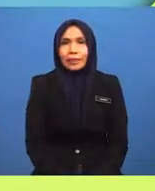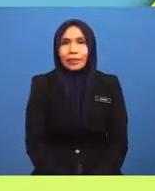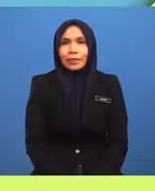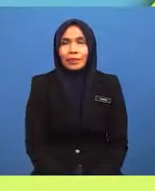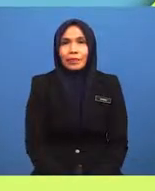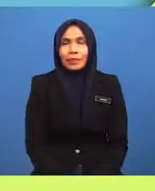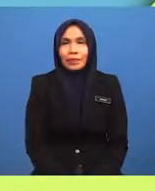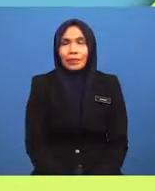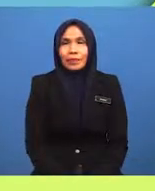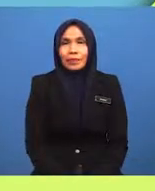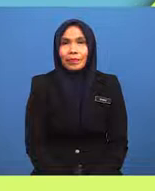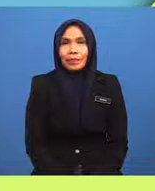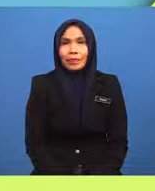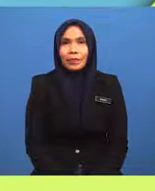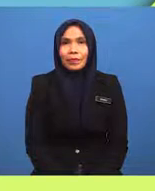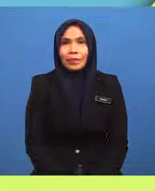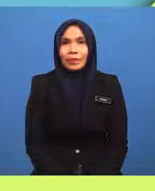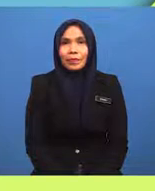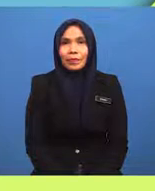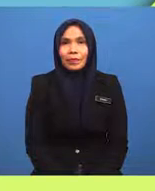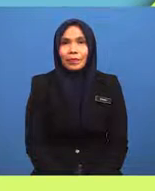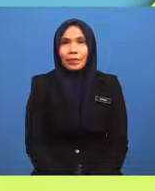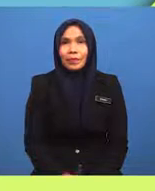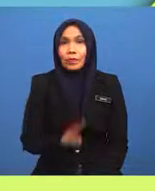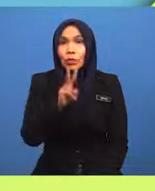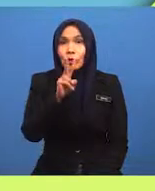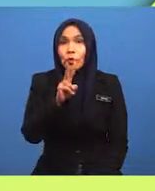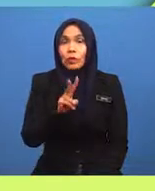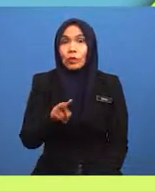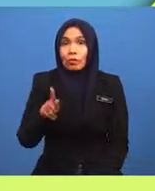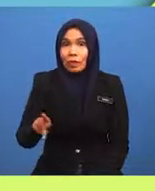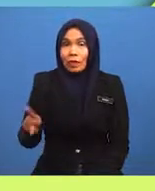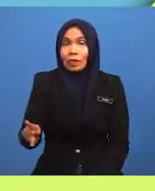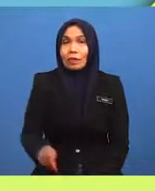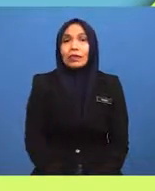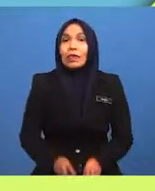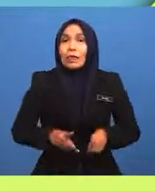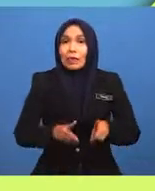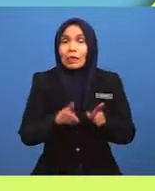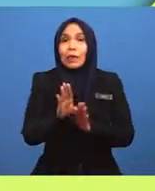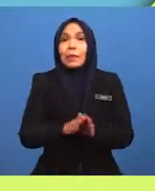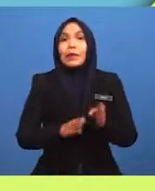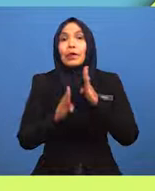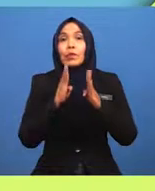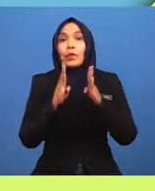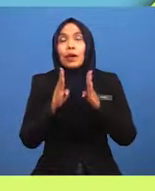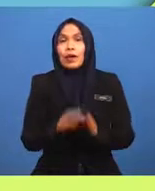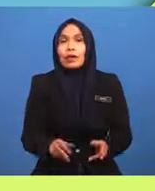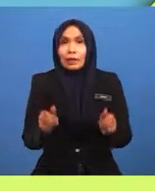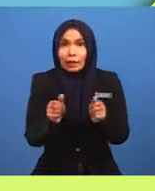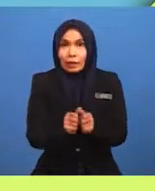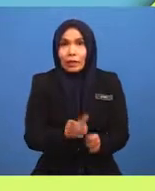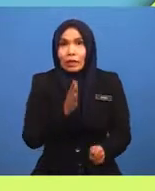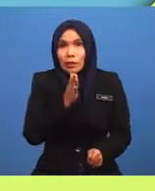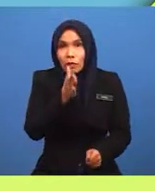gambar A. Dua kanak-kanak sedang berbual bersama datuk dan nenek di